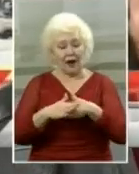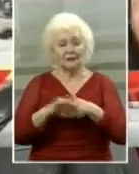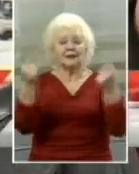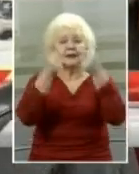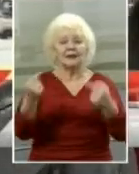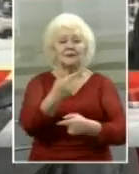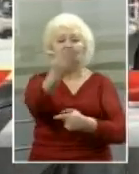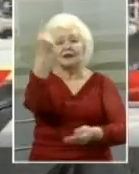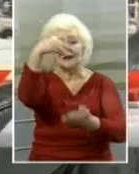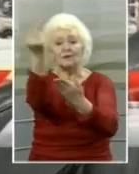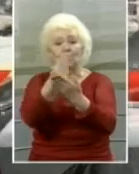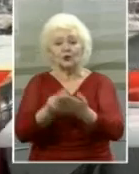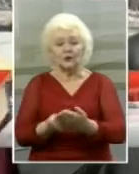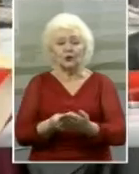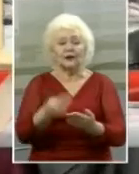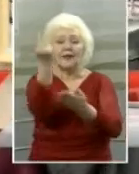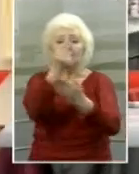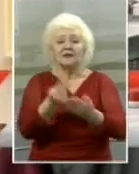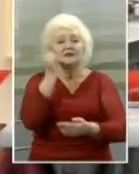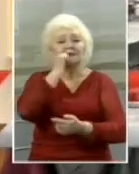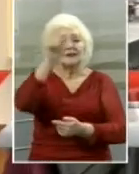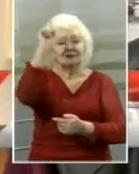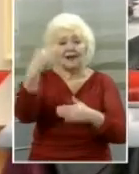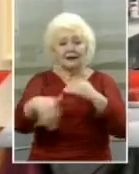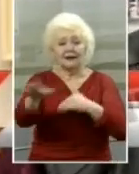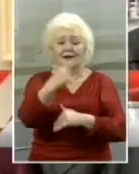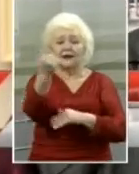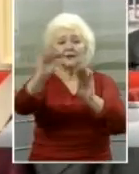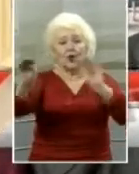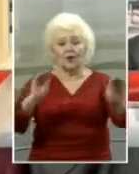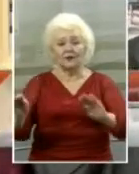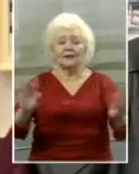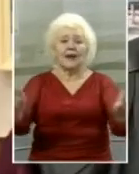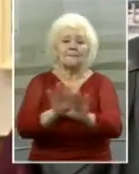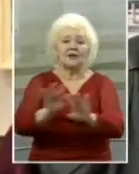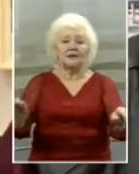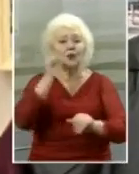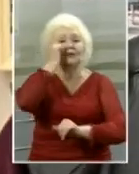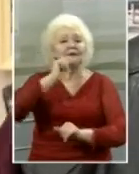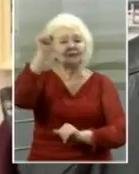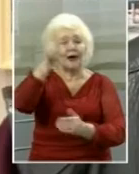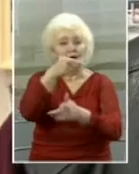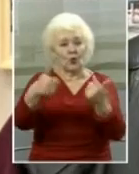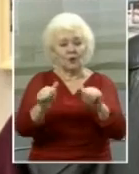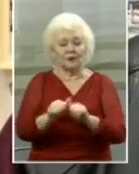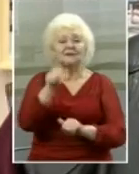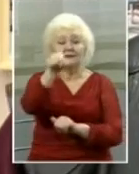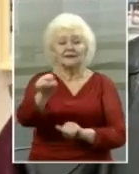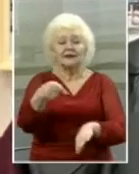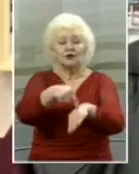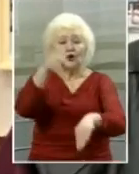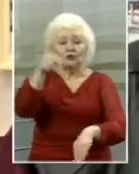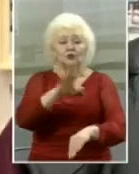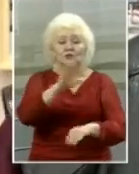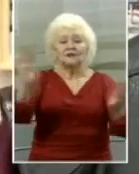іменно в його творчості, він пише «Старий Херсон». Одна із його вистав так і називалась «Мелодії старого міста». Вот. І тут ми теж чуємо